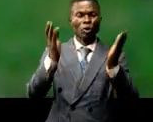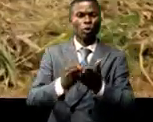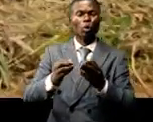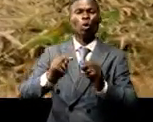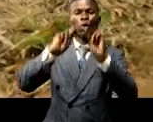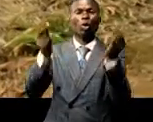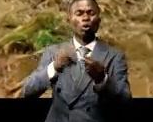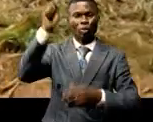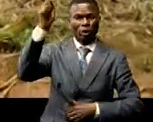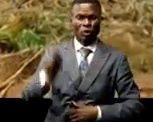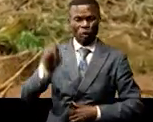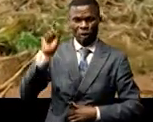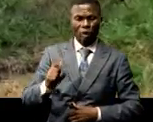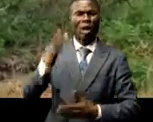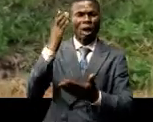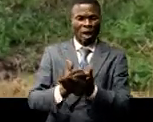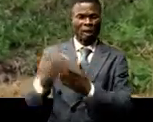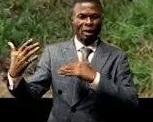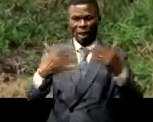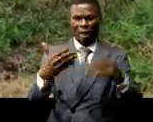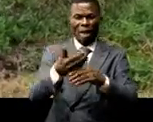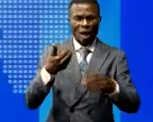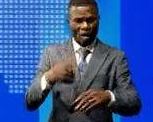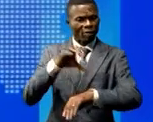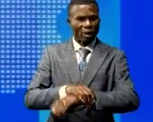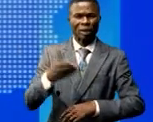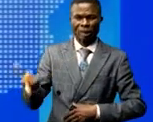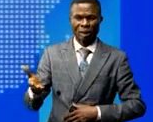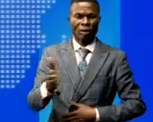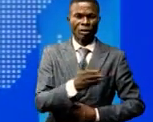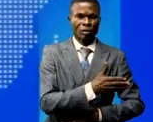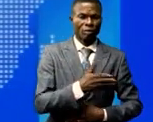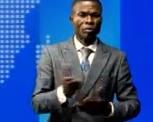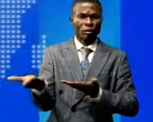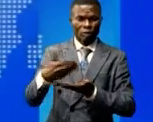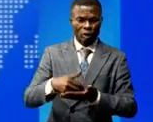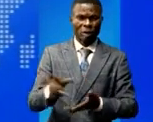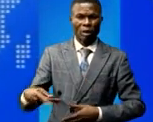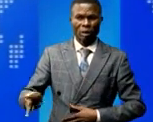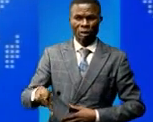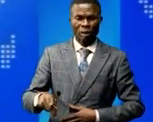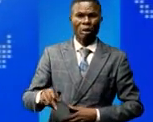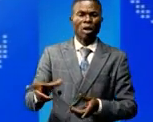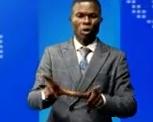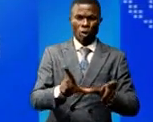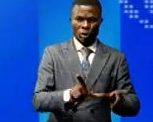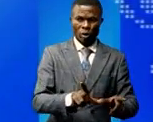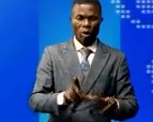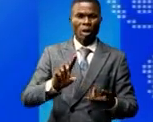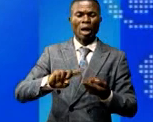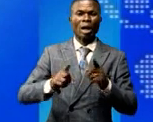armés sont appelés à déposer les armes avant les pires. Retournons dans la province du Lualaba où notre